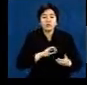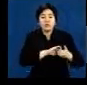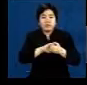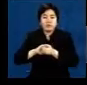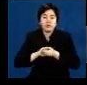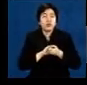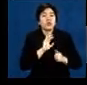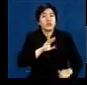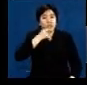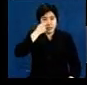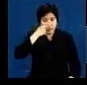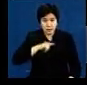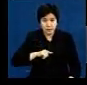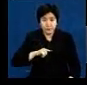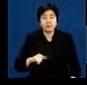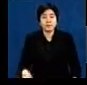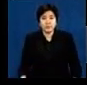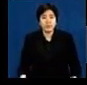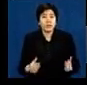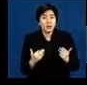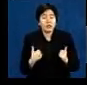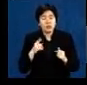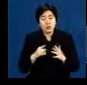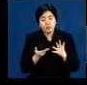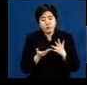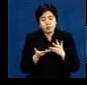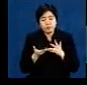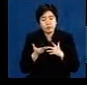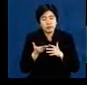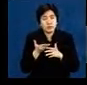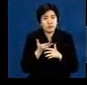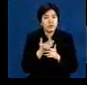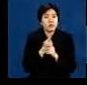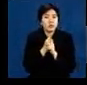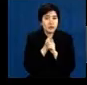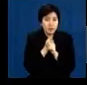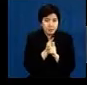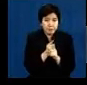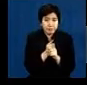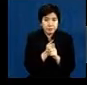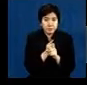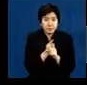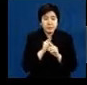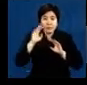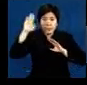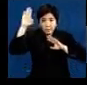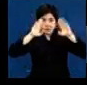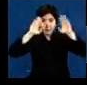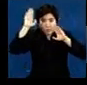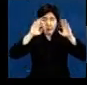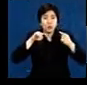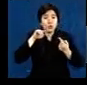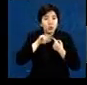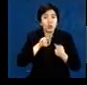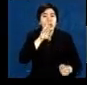ติทั้งนี้เพื่อให้กระบวนการทั้งหมดเป็นไปตามคันลองของประชาธิปไตยในระบบรัฐสภ